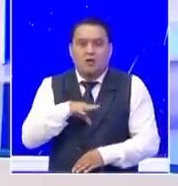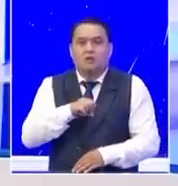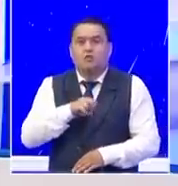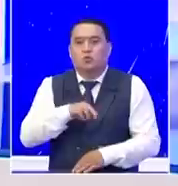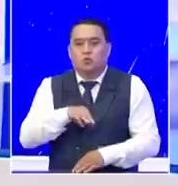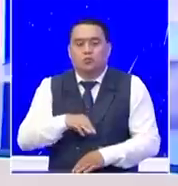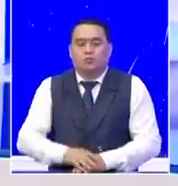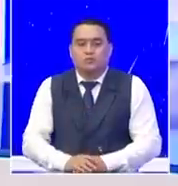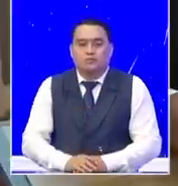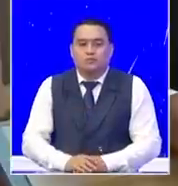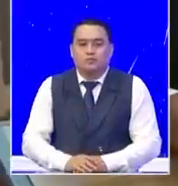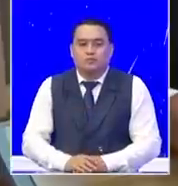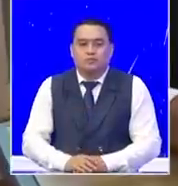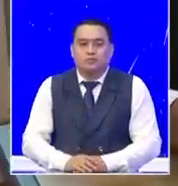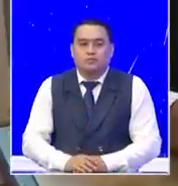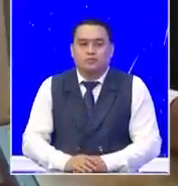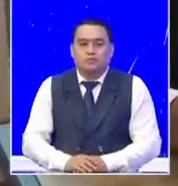Мирзагалиев.